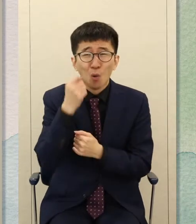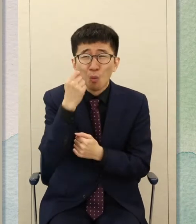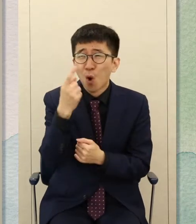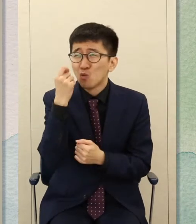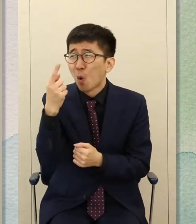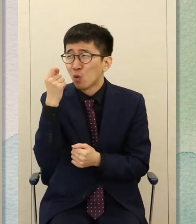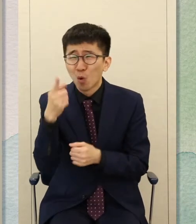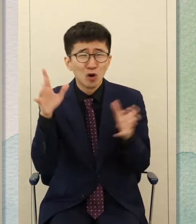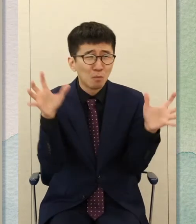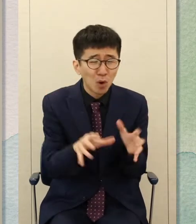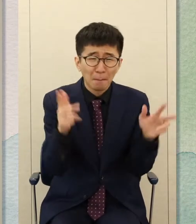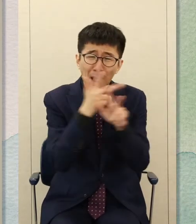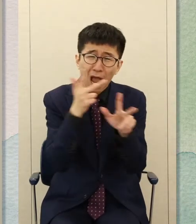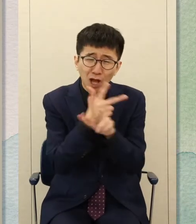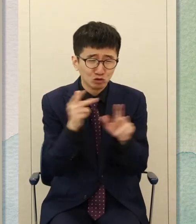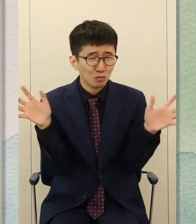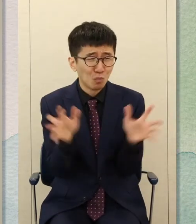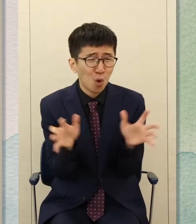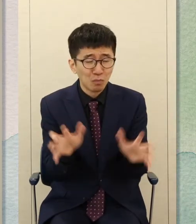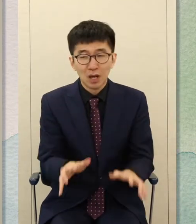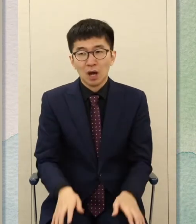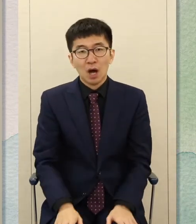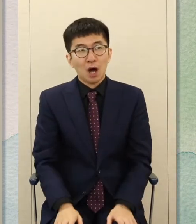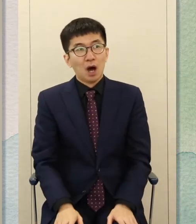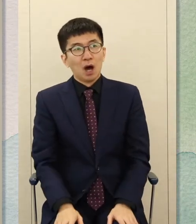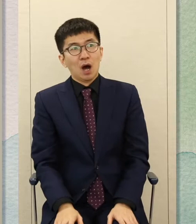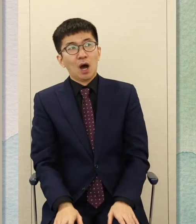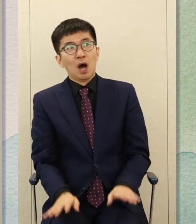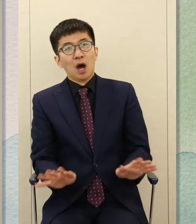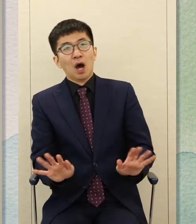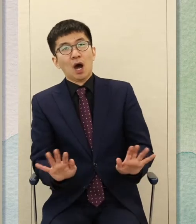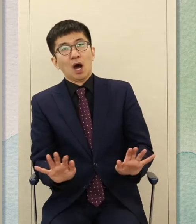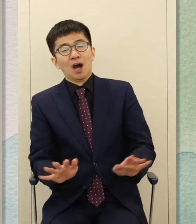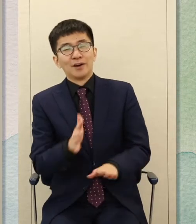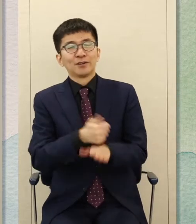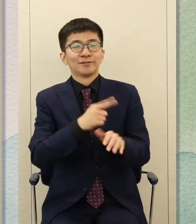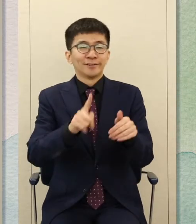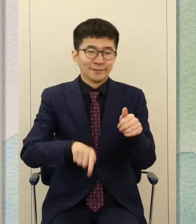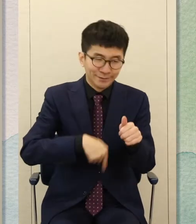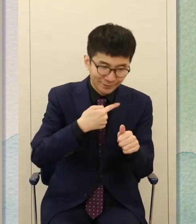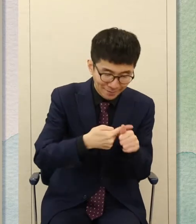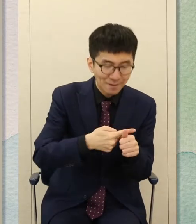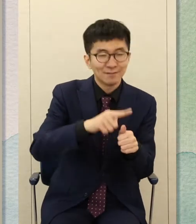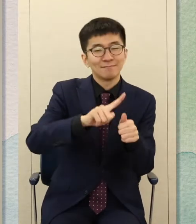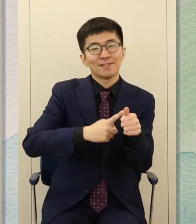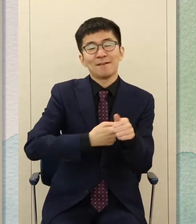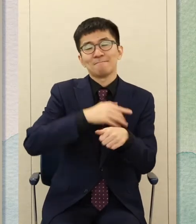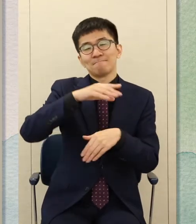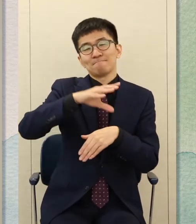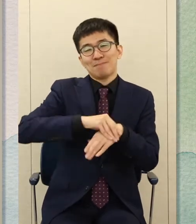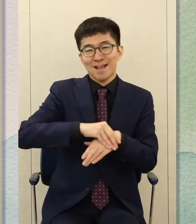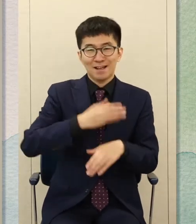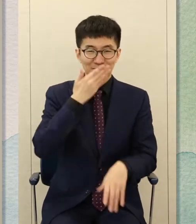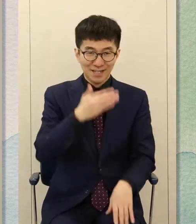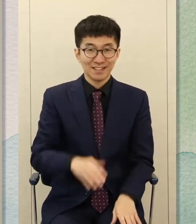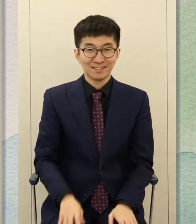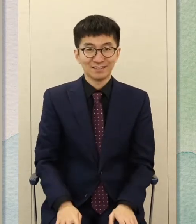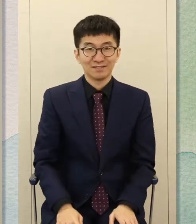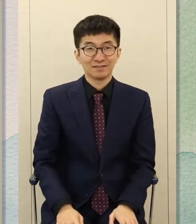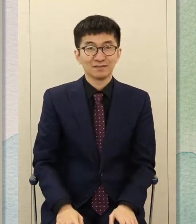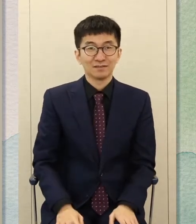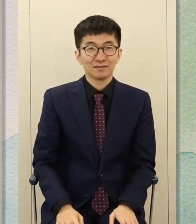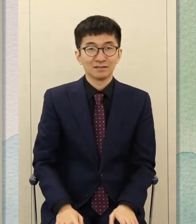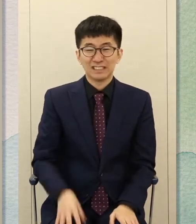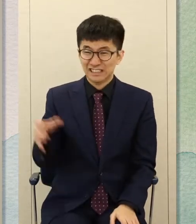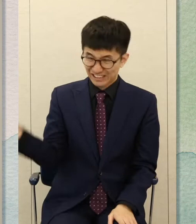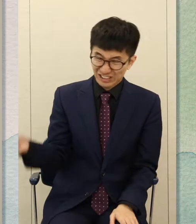책을 읽거나 매주 모여서 책을 읽으니까 예, 그렇게 되는 게 너무 흔한 일인 거예요. 예, 그러니까 그 안으로